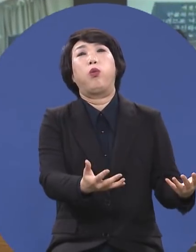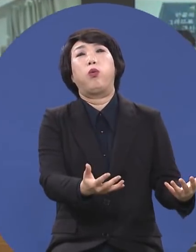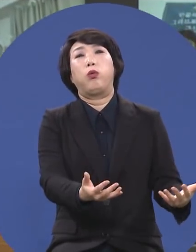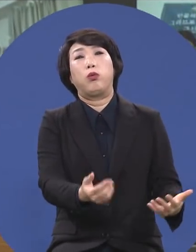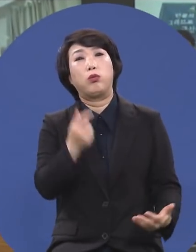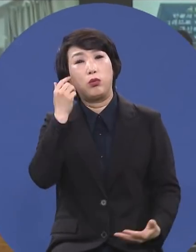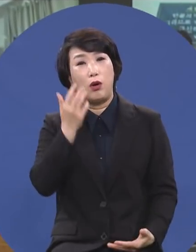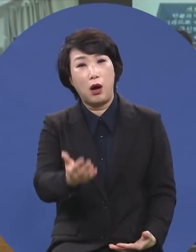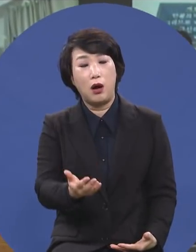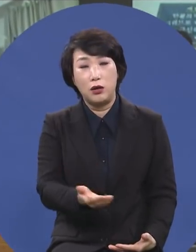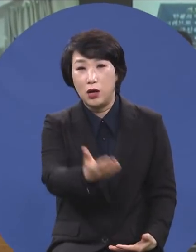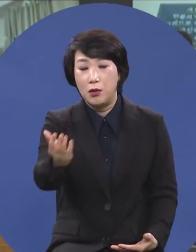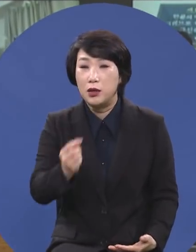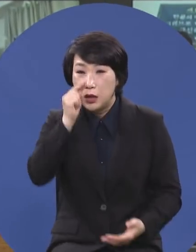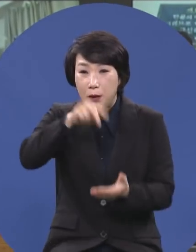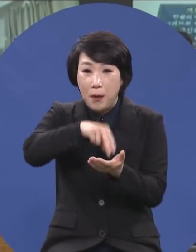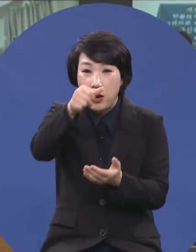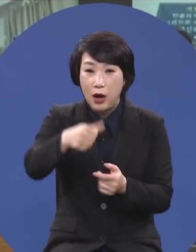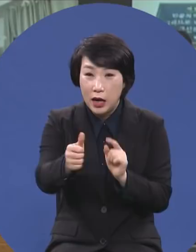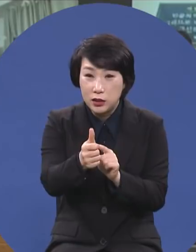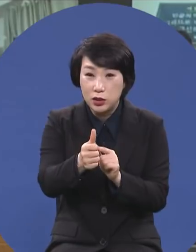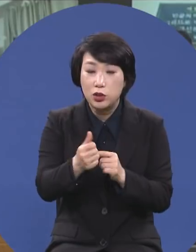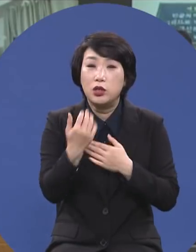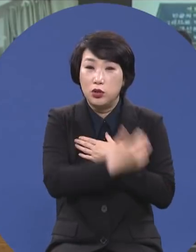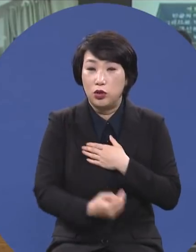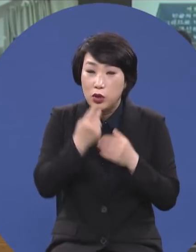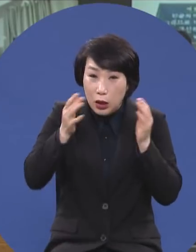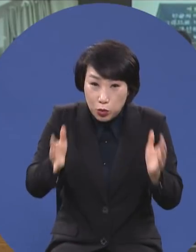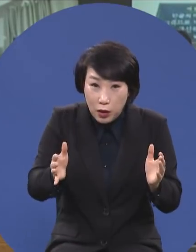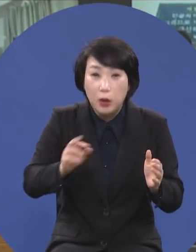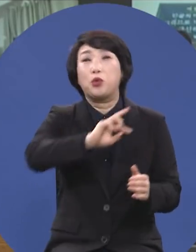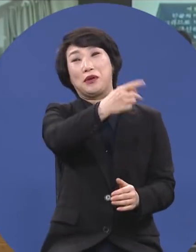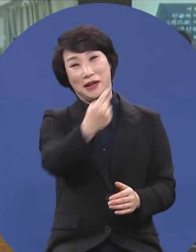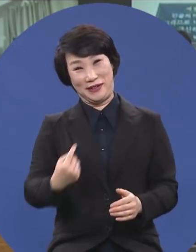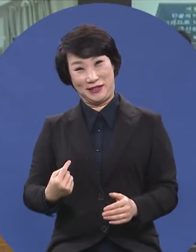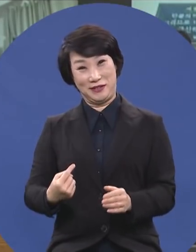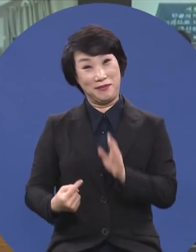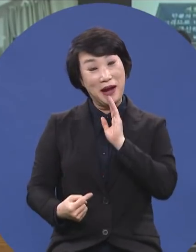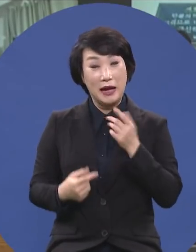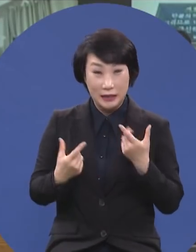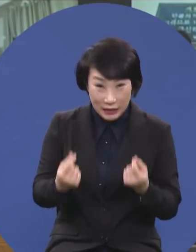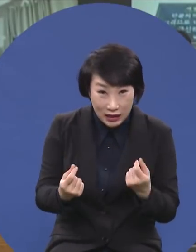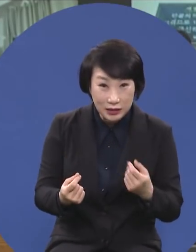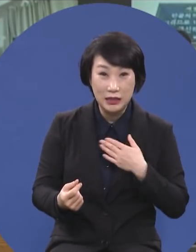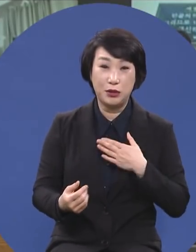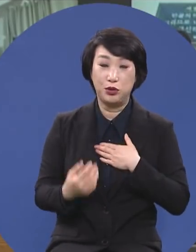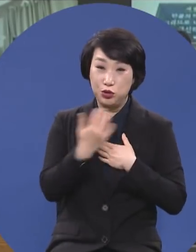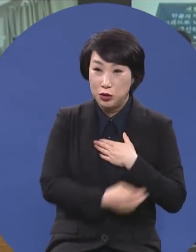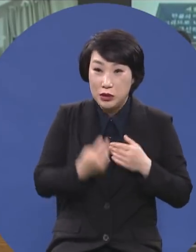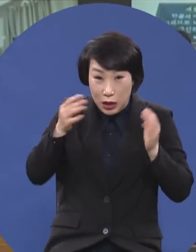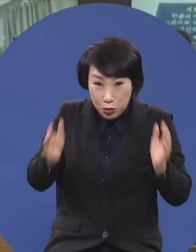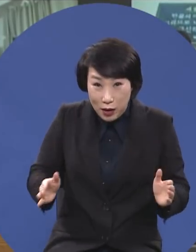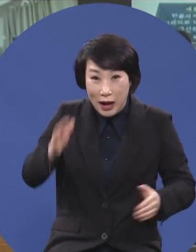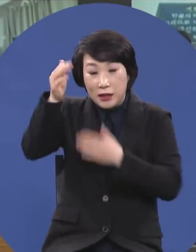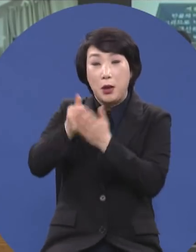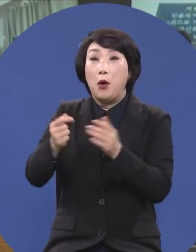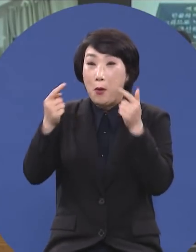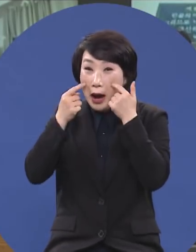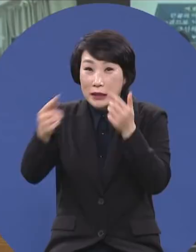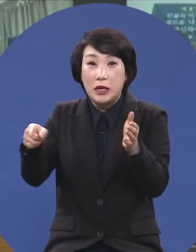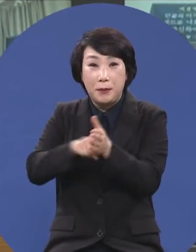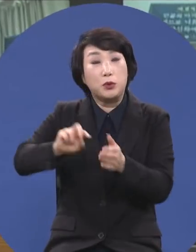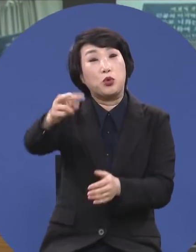말이고, 탕자는 육신이 있을 때 돌아왔습니다. 나도 육신이 있을 때 하나님의 확신으로 돌아와야